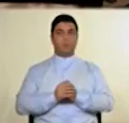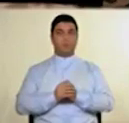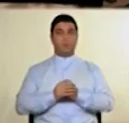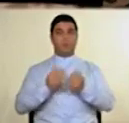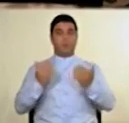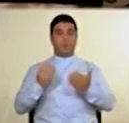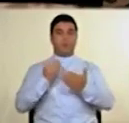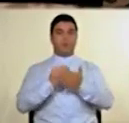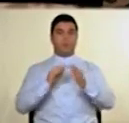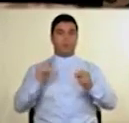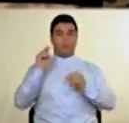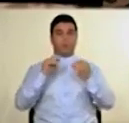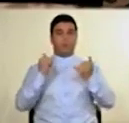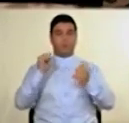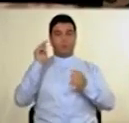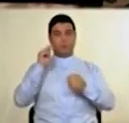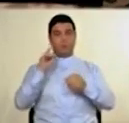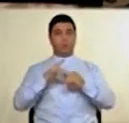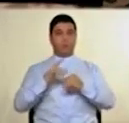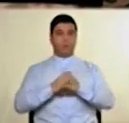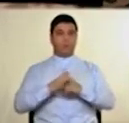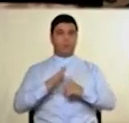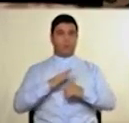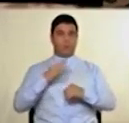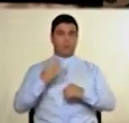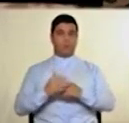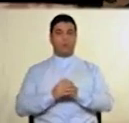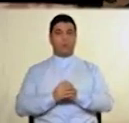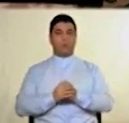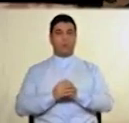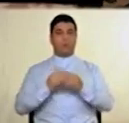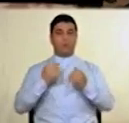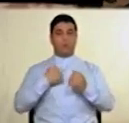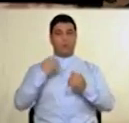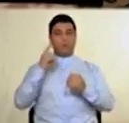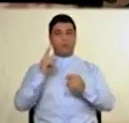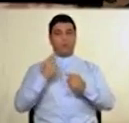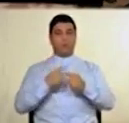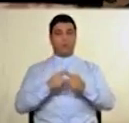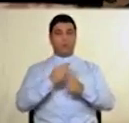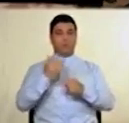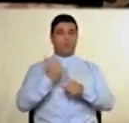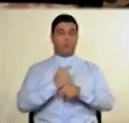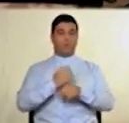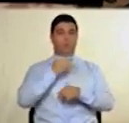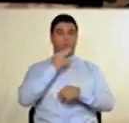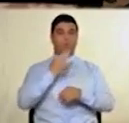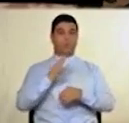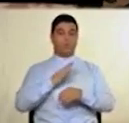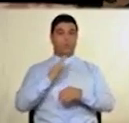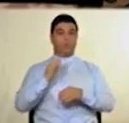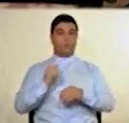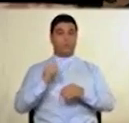Mana aziz o'quvchilar, bugungi darsimizning mazmun mohiyati shundan iborat edi. O'ylaymanki, sizga darsimiz qiziqarli bo'ldi